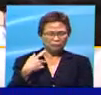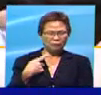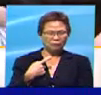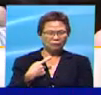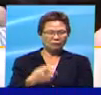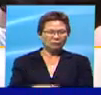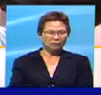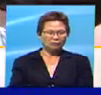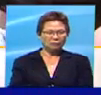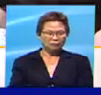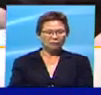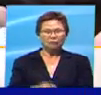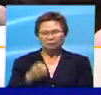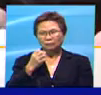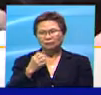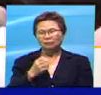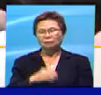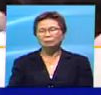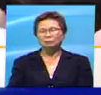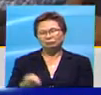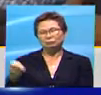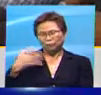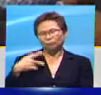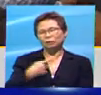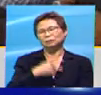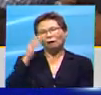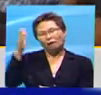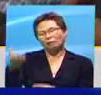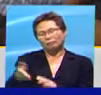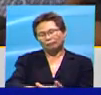tunggu yang dia akan balik, yang dia akan sihat semua.